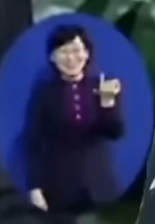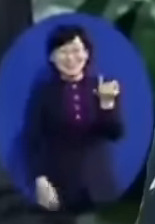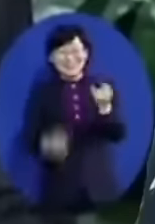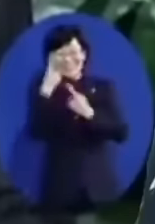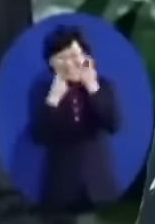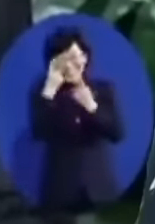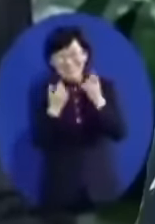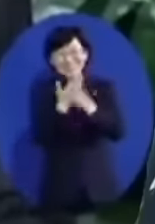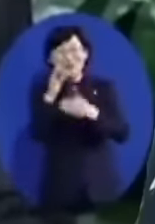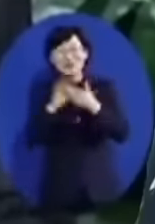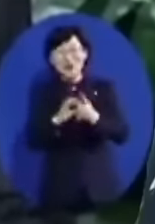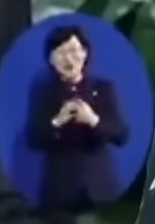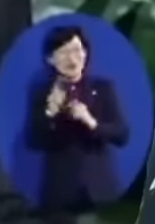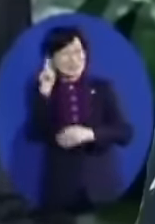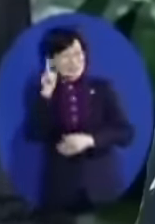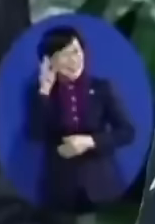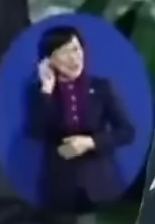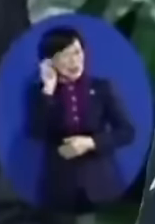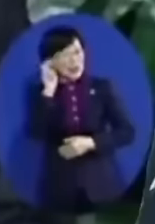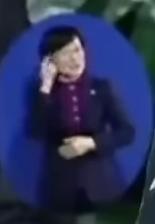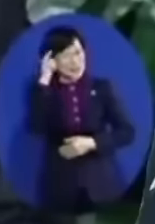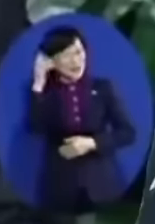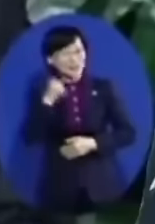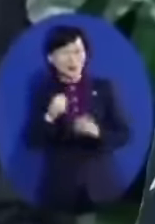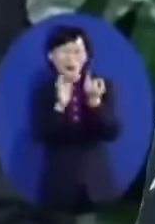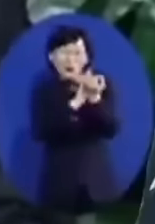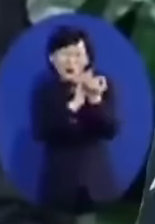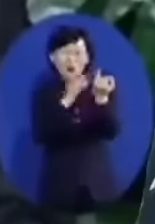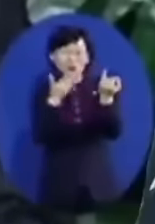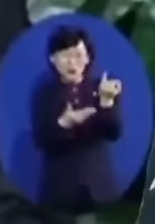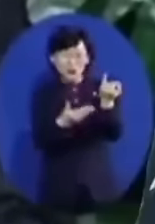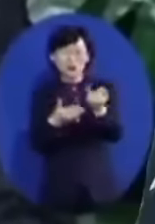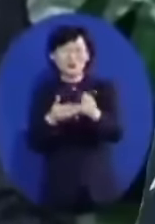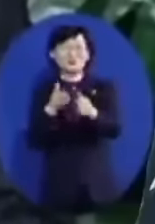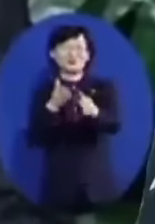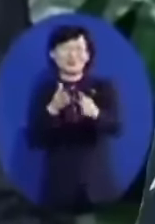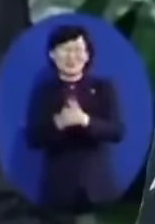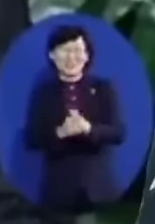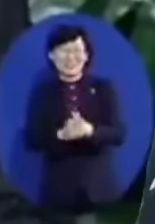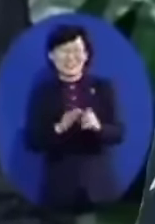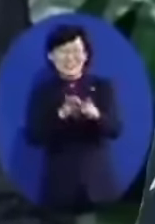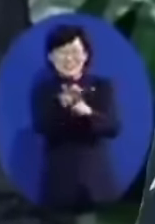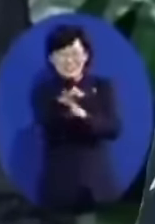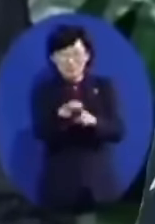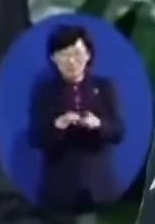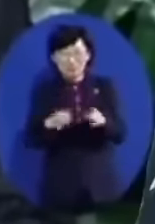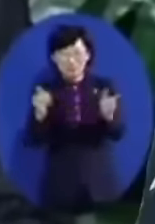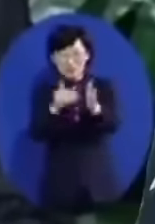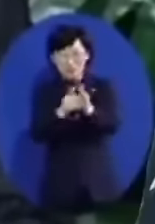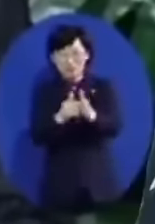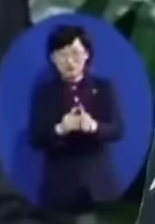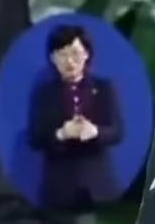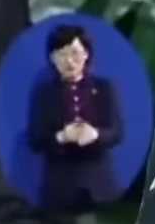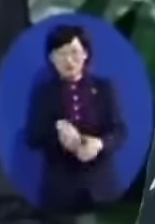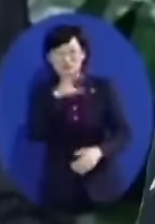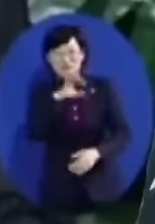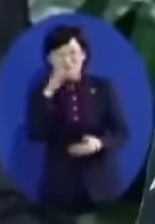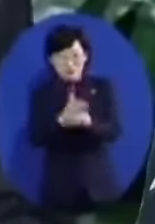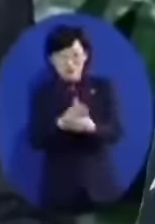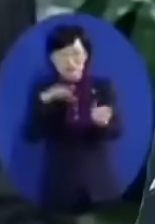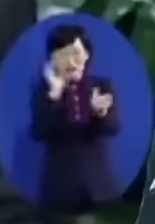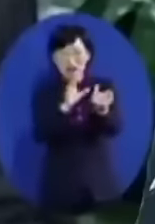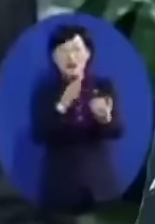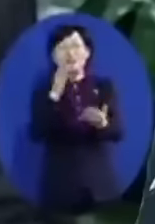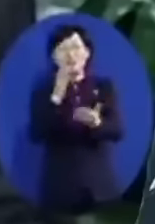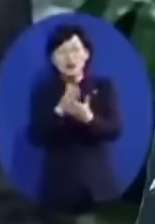짜증을 내거든 스트레스에 걸려서 그렇습니다. 어루만져 주세요. 잔소리 하지 마라. 뭘 그가 야단이야 그러지 말고